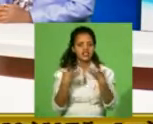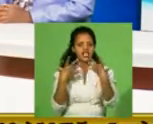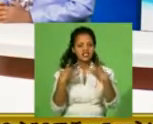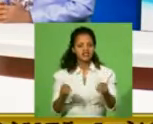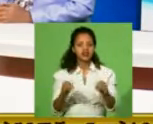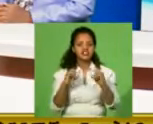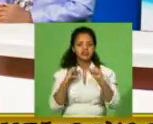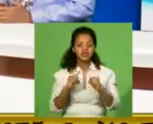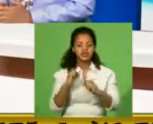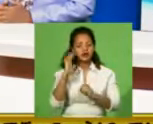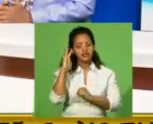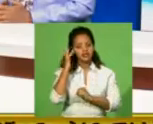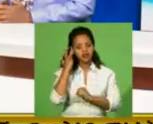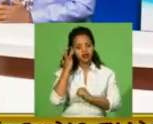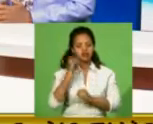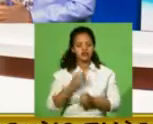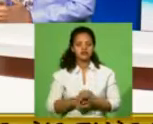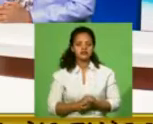የሚችል በሽታ